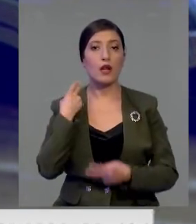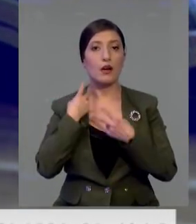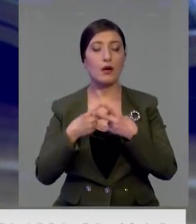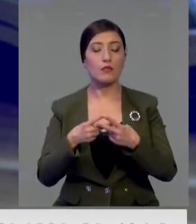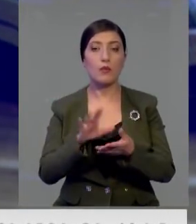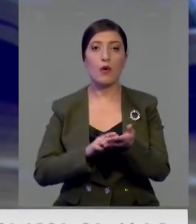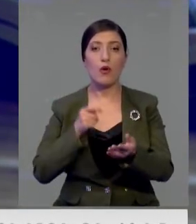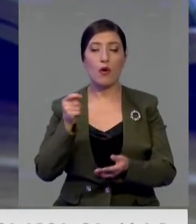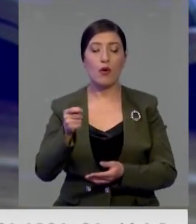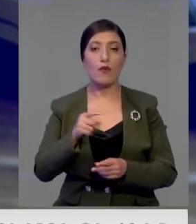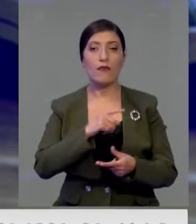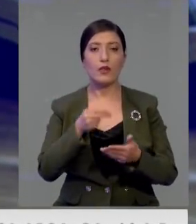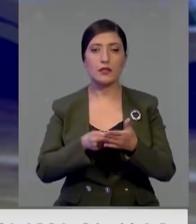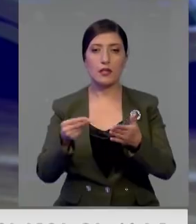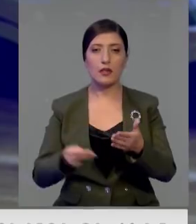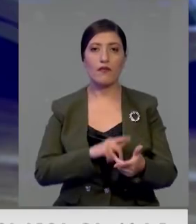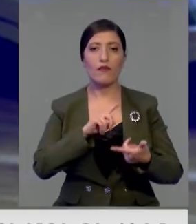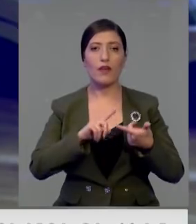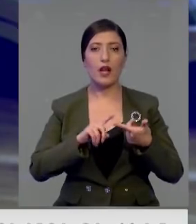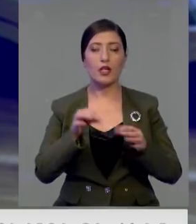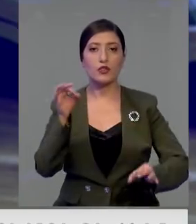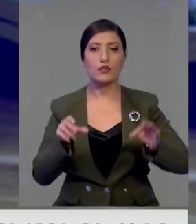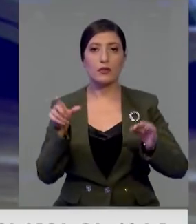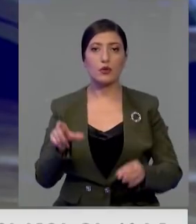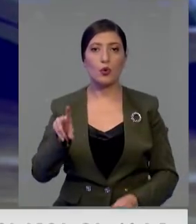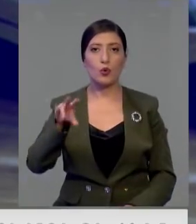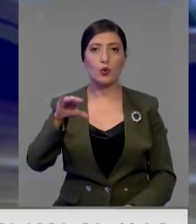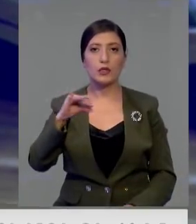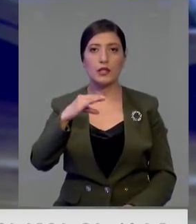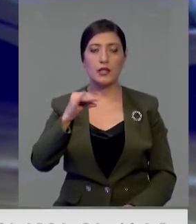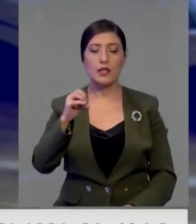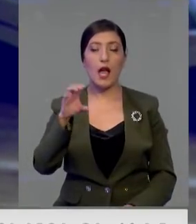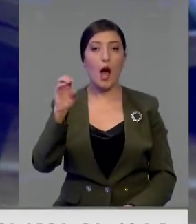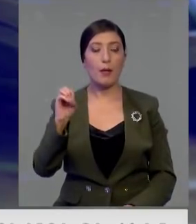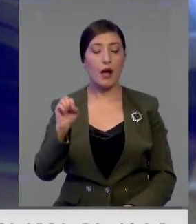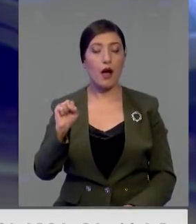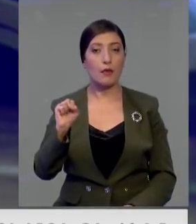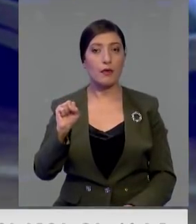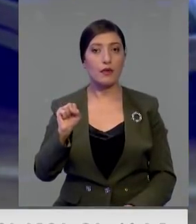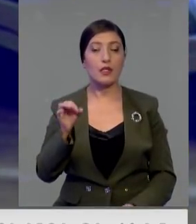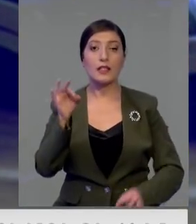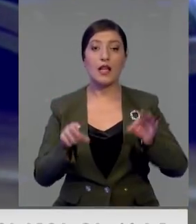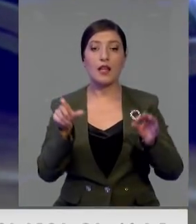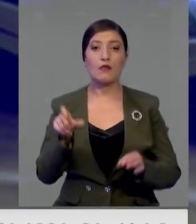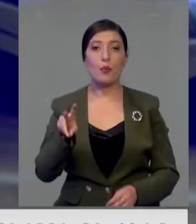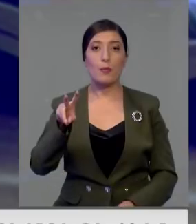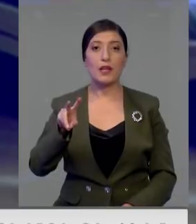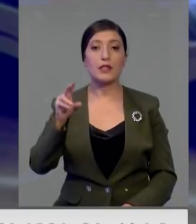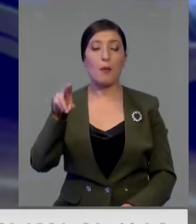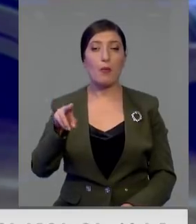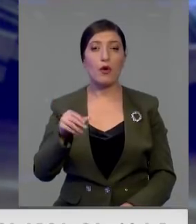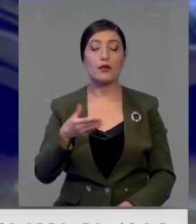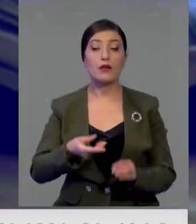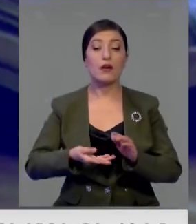գործով բողոքը մակագրվել է վերաքննիչ քրեական դատարանի դատավոր Լուսինե Աբգարյանին։ Ինչպես հիշում եք, դատավոր Մխիթար Պապոյանը նախորդ նիստին